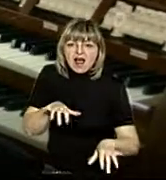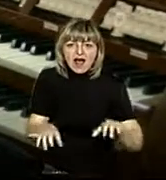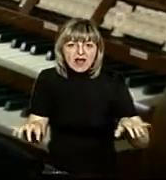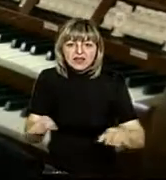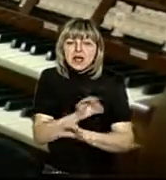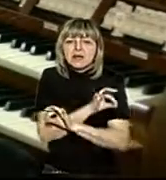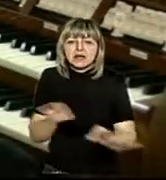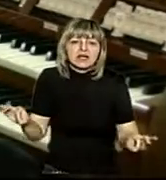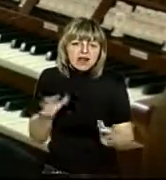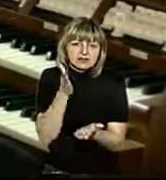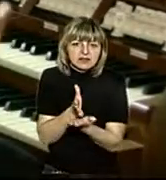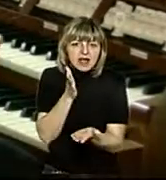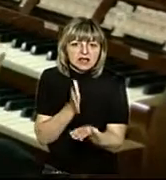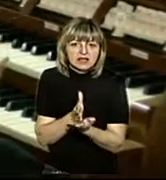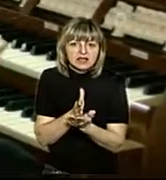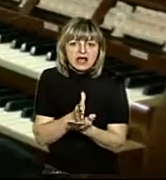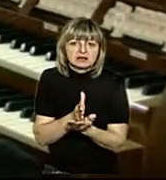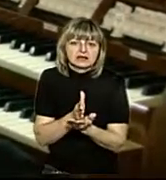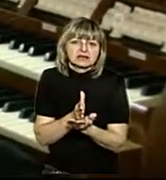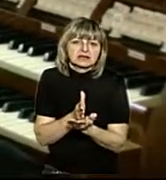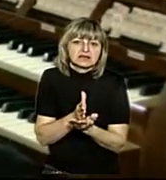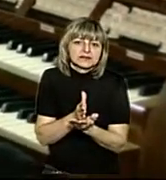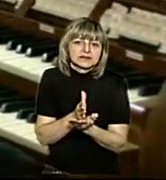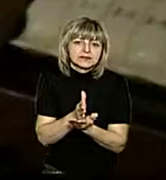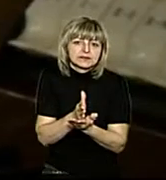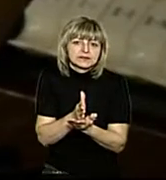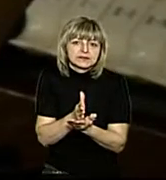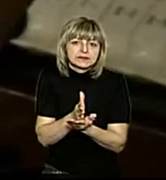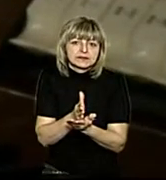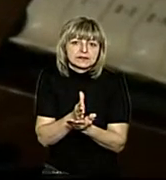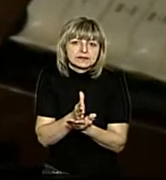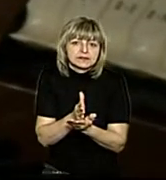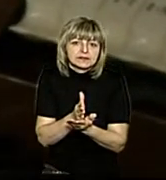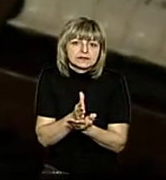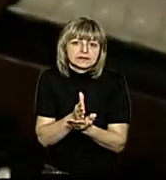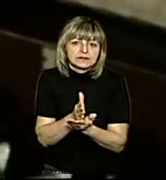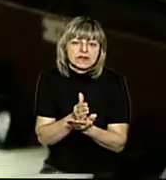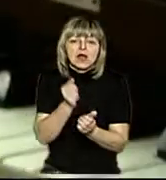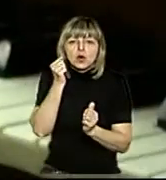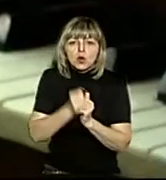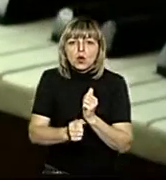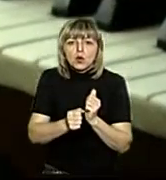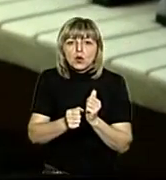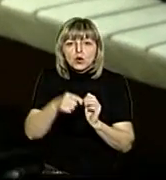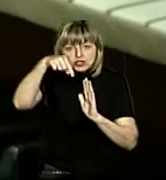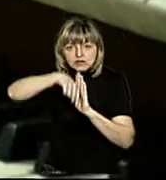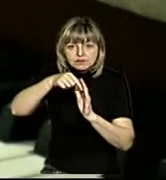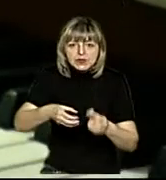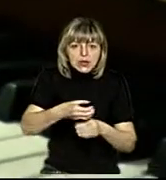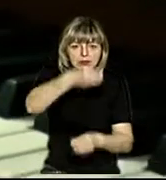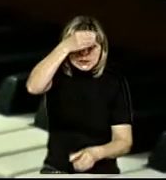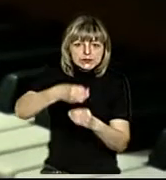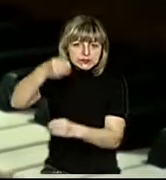Прекрасна наявність диспозиції, тобто диспозиція – це перелік кожного регістру, який є на органі,